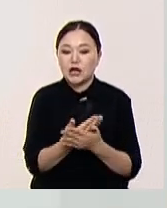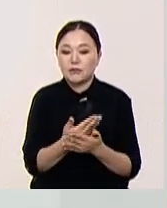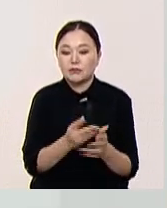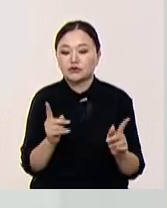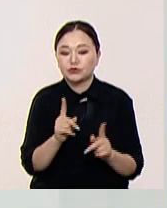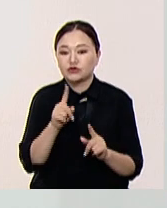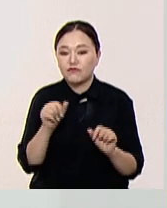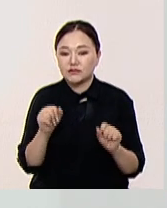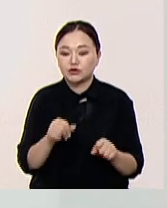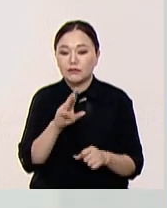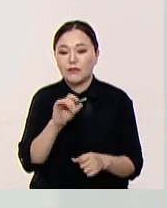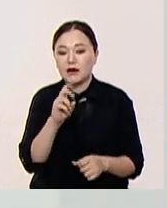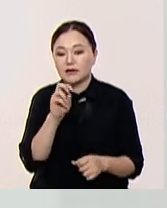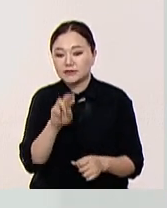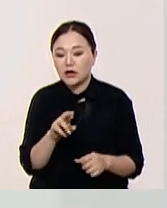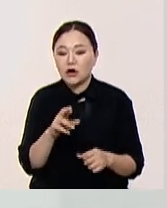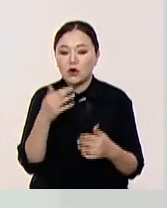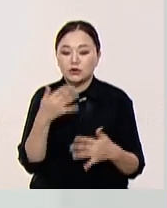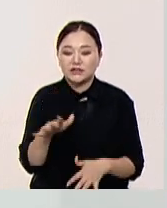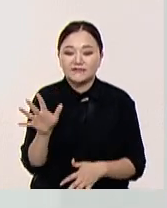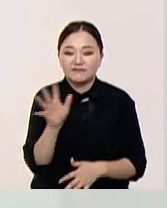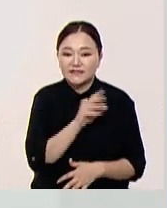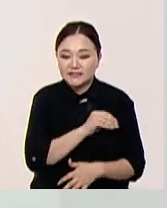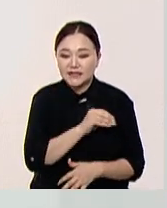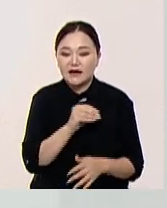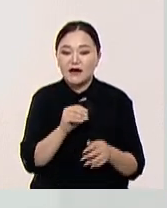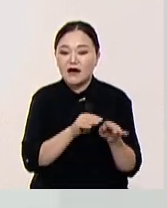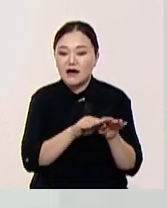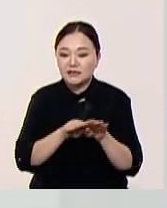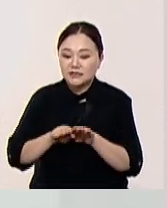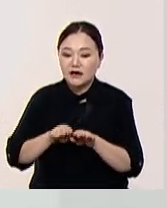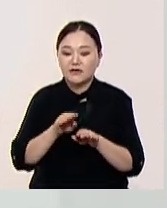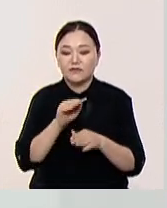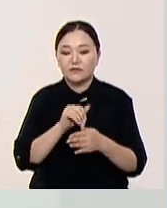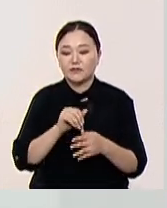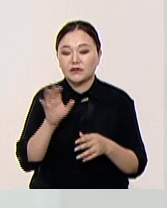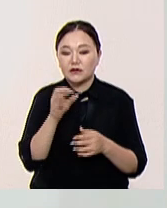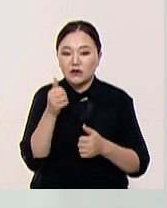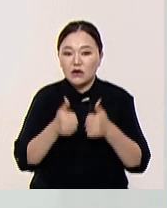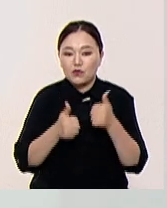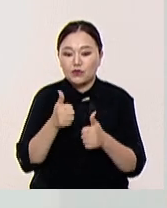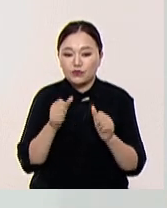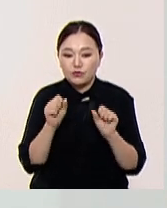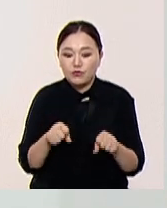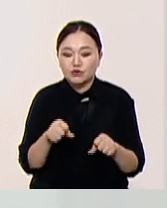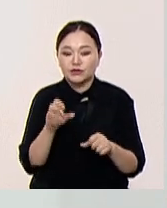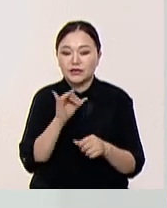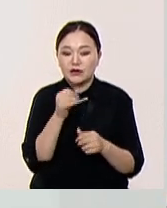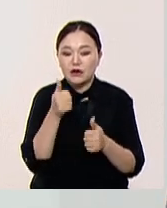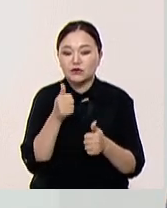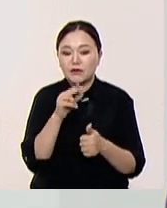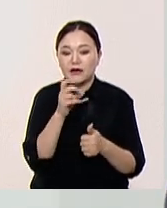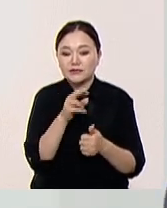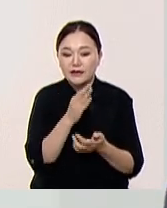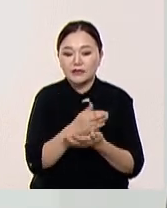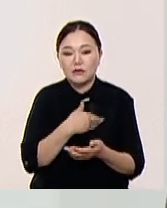дали возможность партиям уже все на одинаковой основе, чтобы могли между собой конкурировать. Если действительно есть хорошая партия, почему